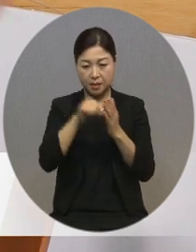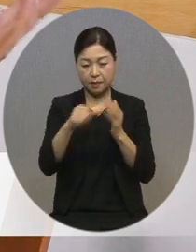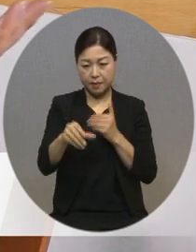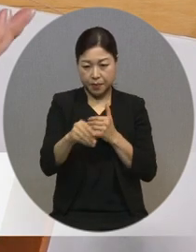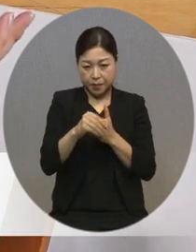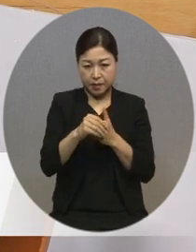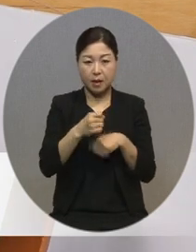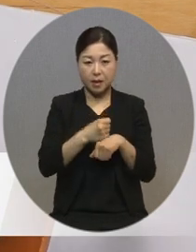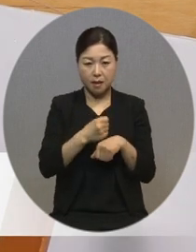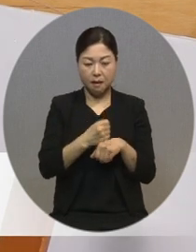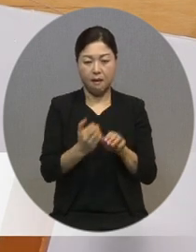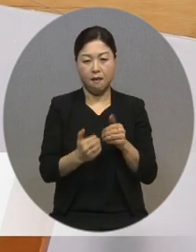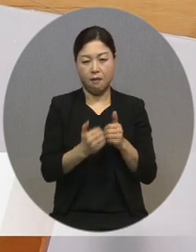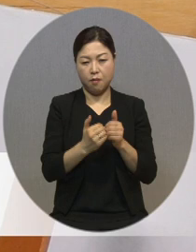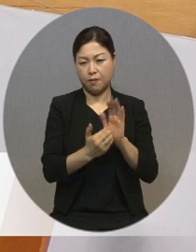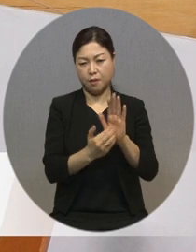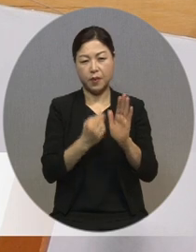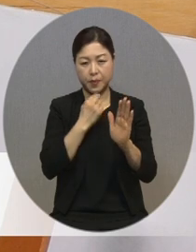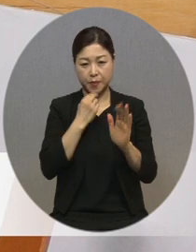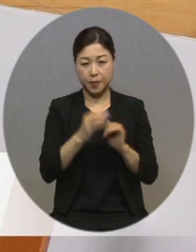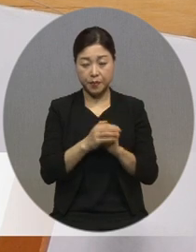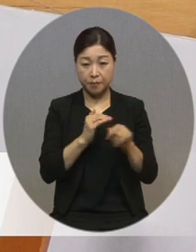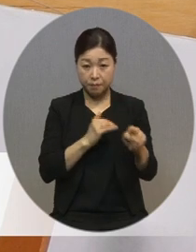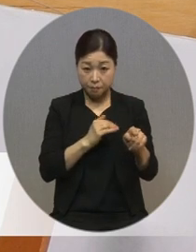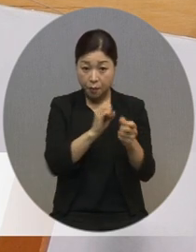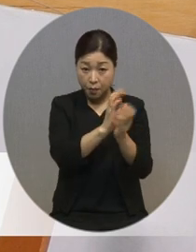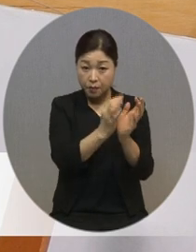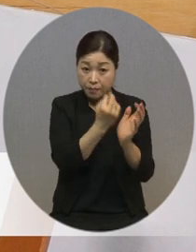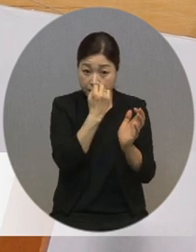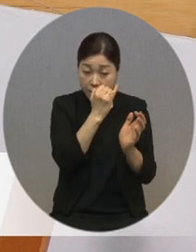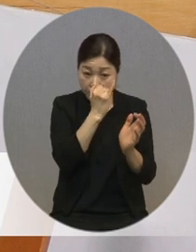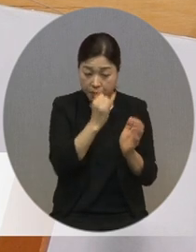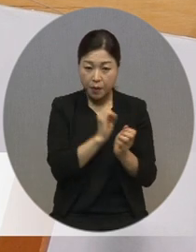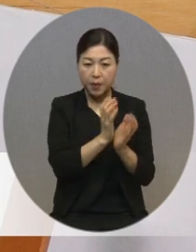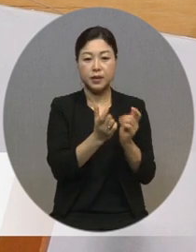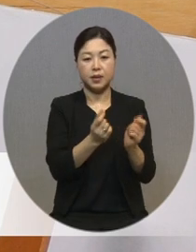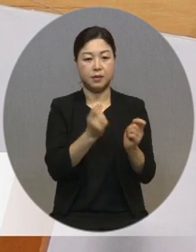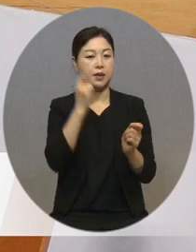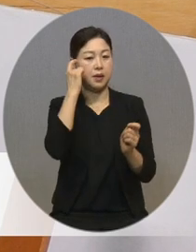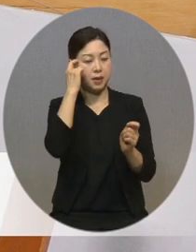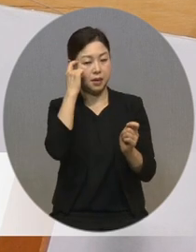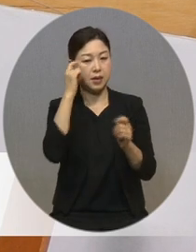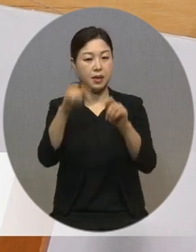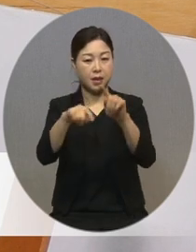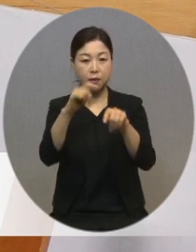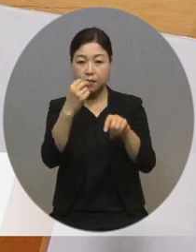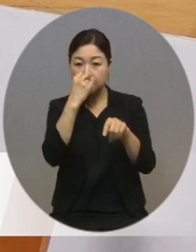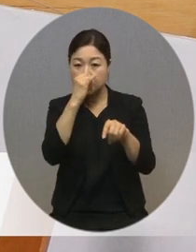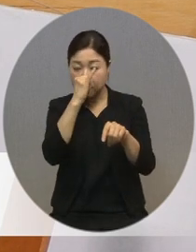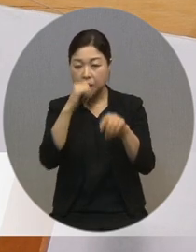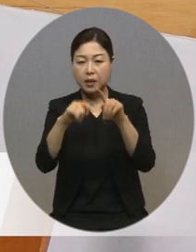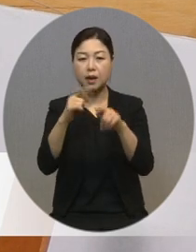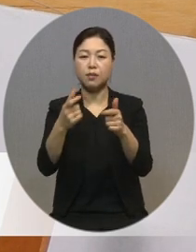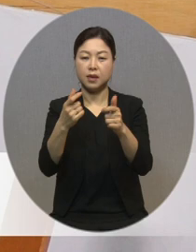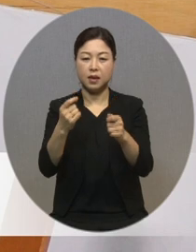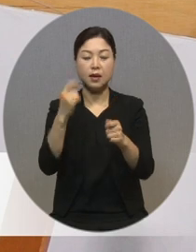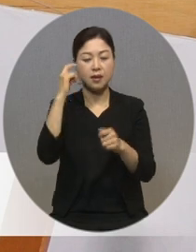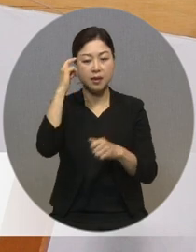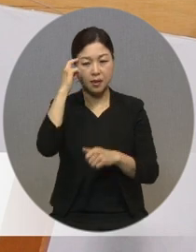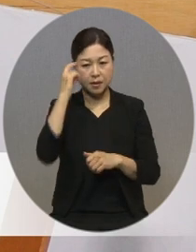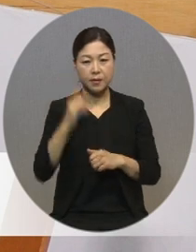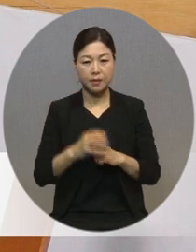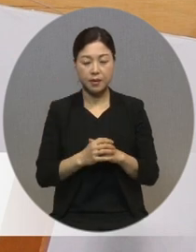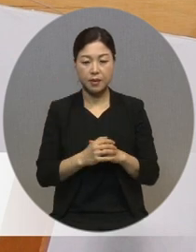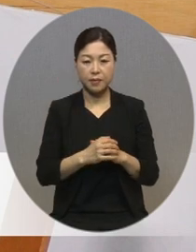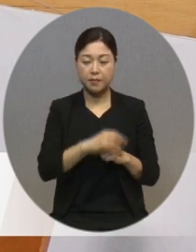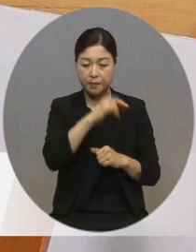이 사람이 꽃향기가 나면 꽃으로 받아들이고, 그 다음에 나무 향기가 나면 나무로 받아들이고, 그 모든 향기를 받아들이고